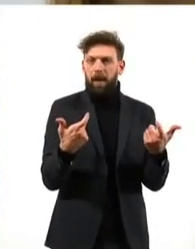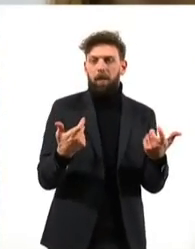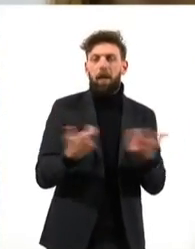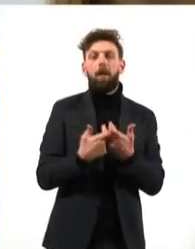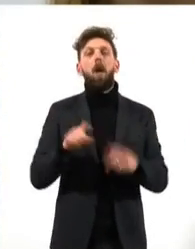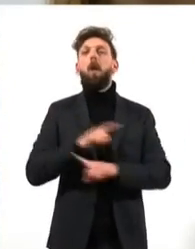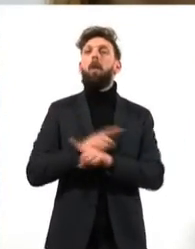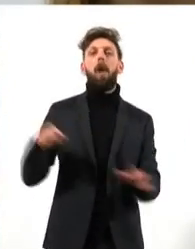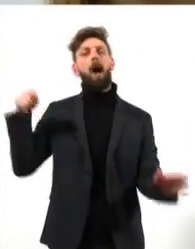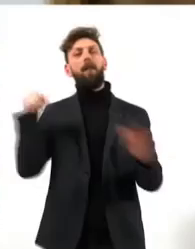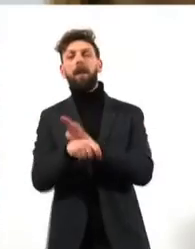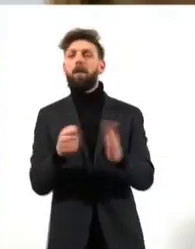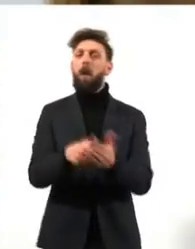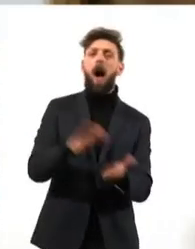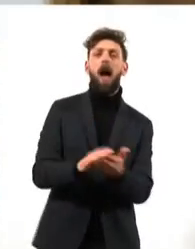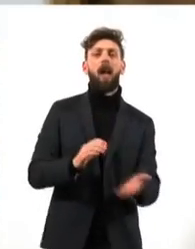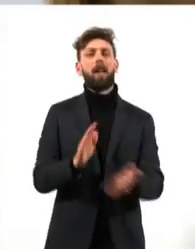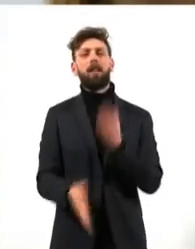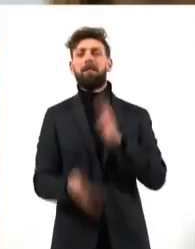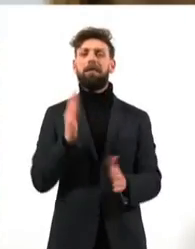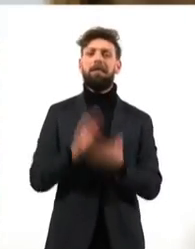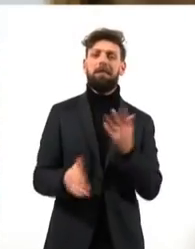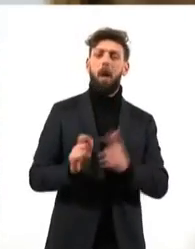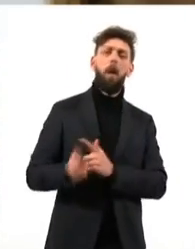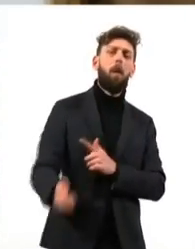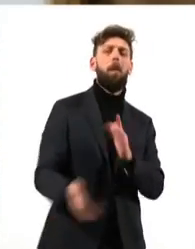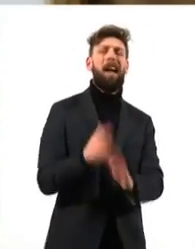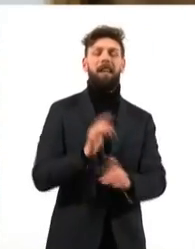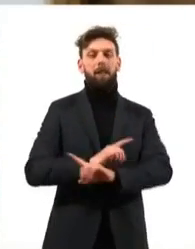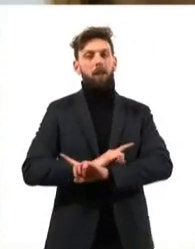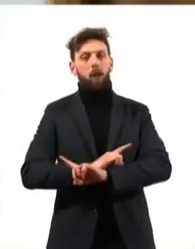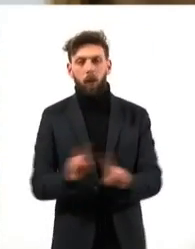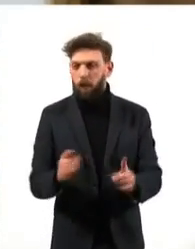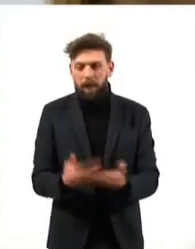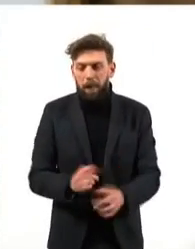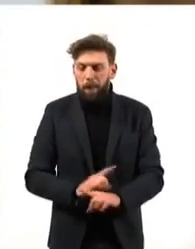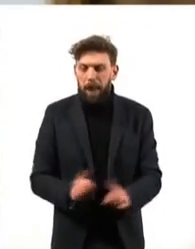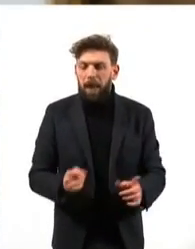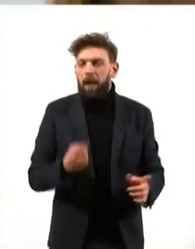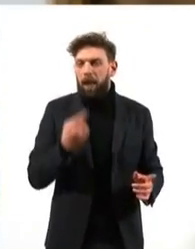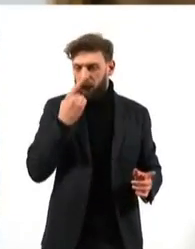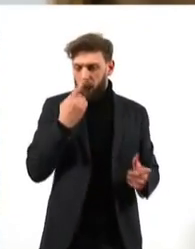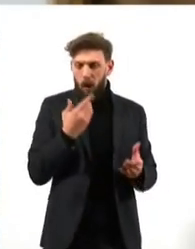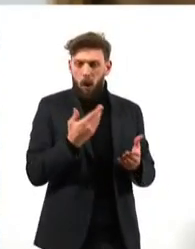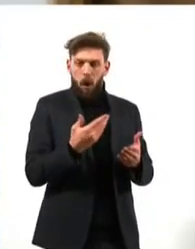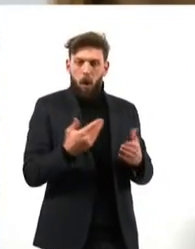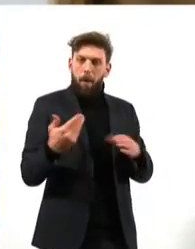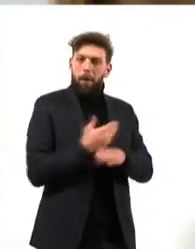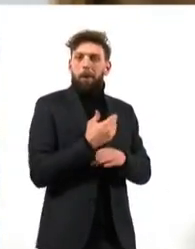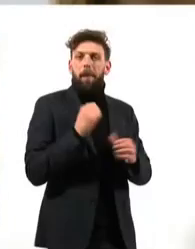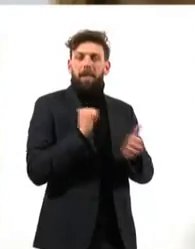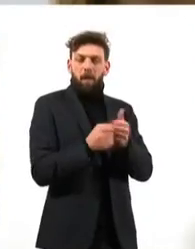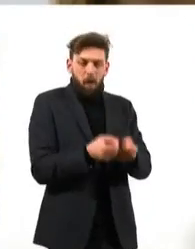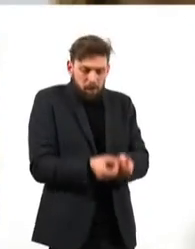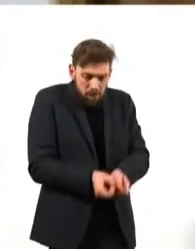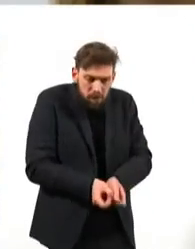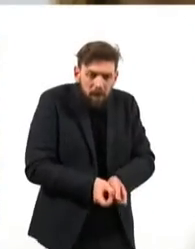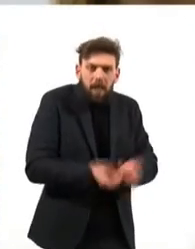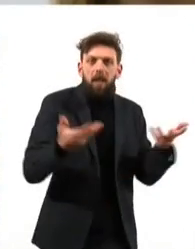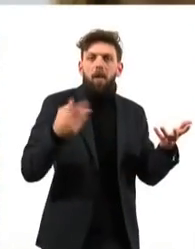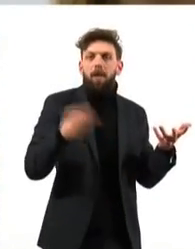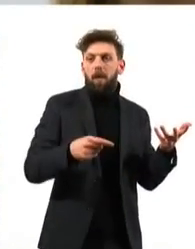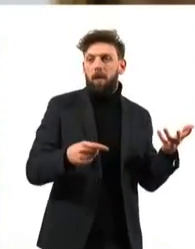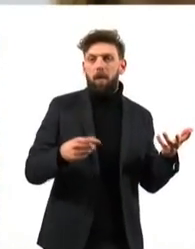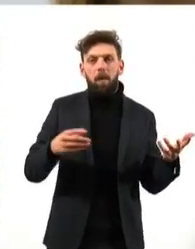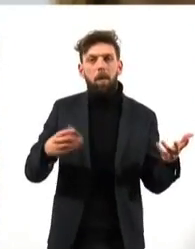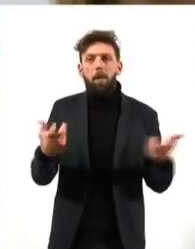on s'inscrit pour faire du sport et c'est parti. Pour moi, il faut vraiment le développer, en fait, ce pack. C'est-à-dire qu'il y a des jeunes aujourd'hui qui rêvent